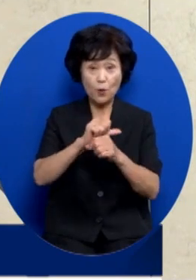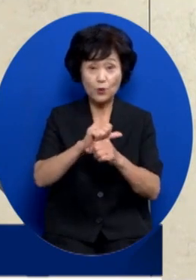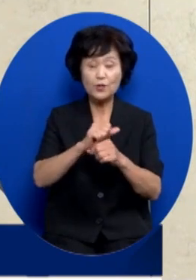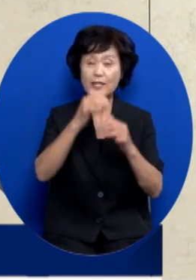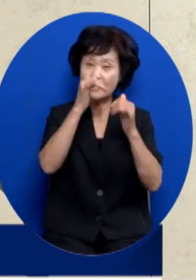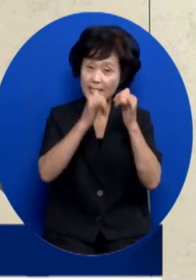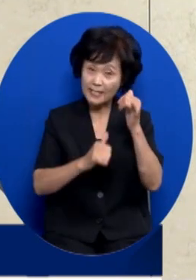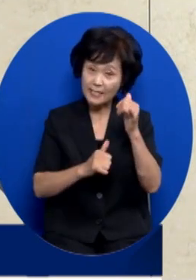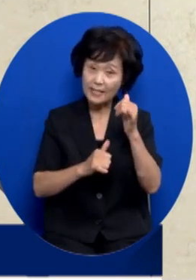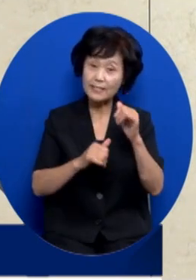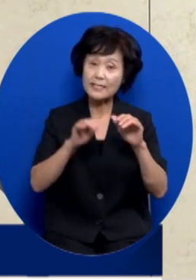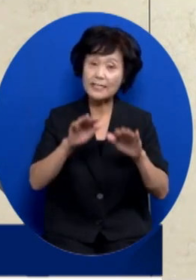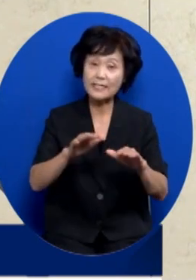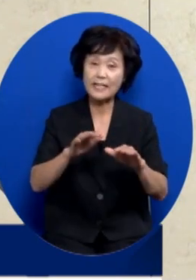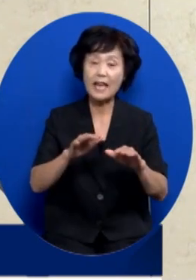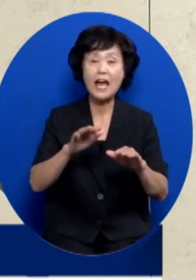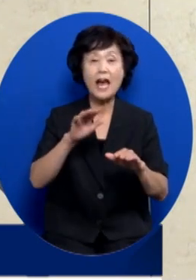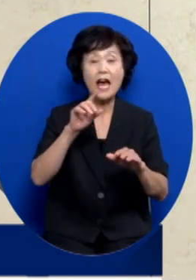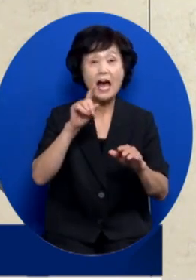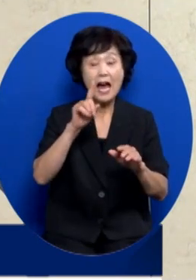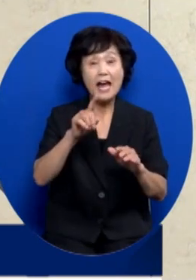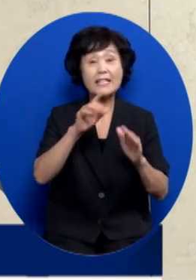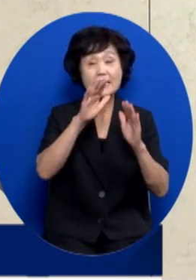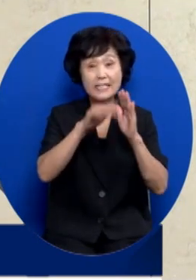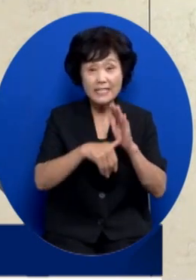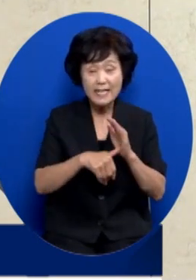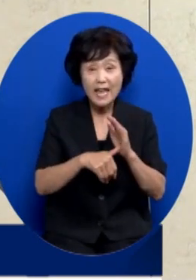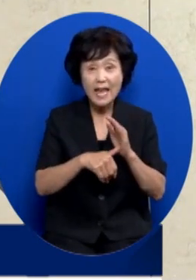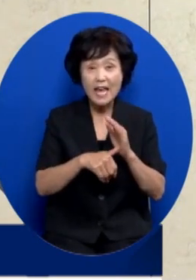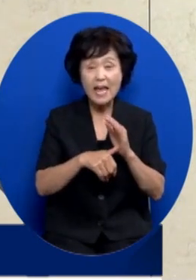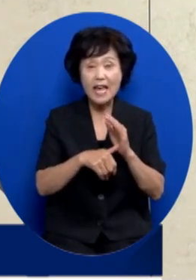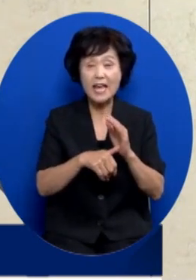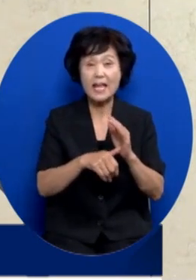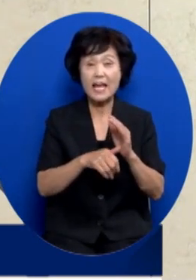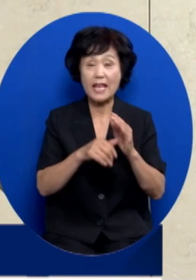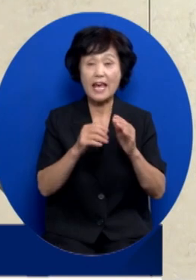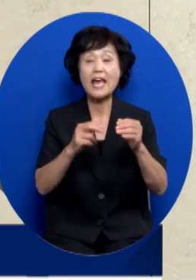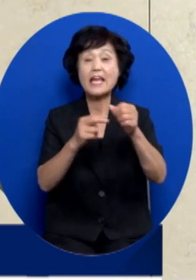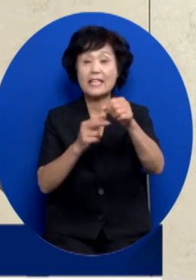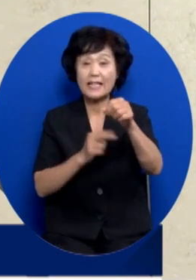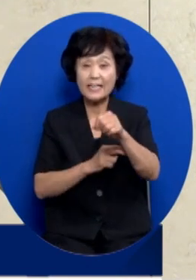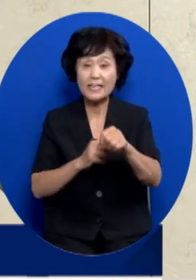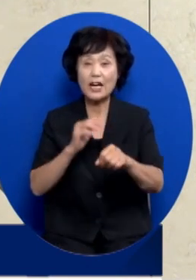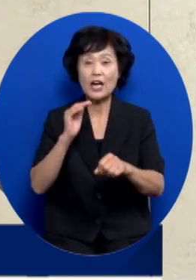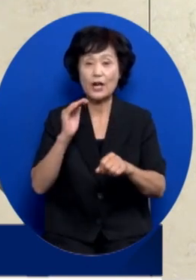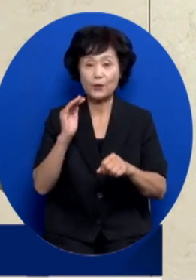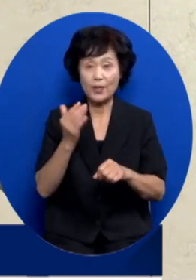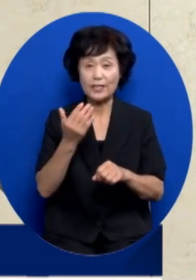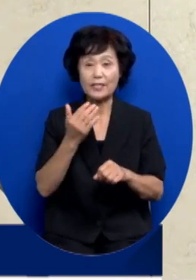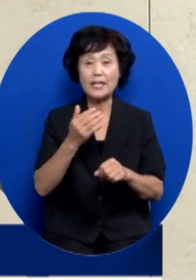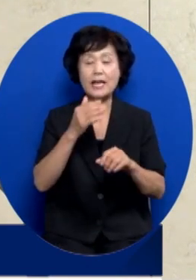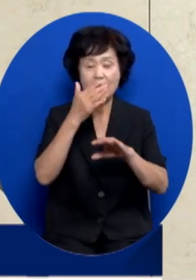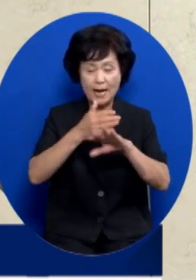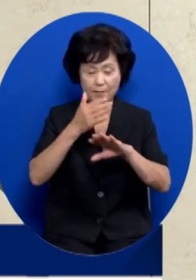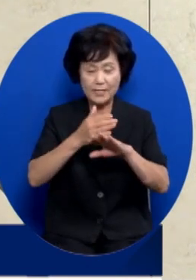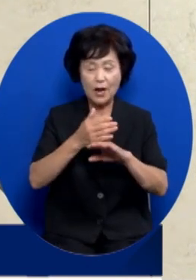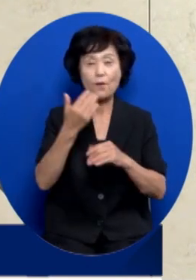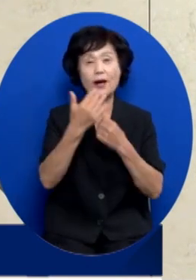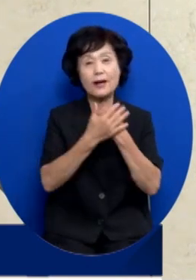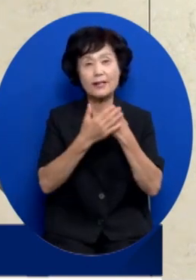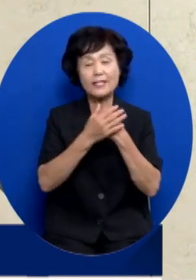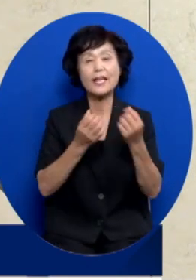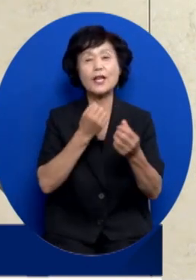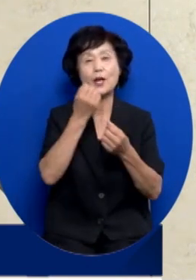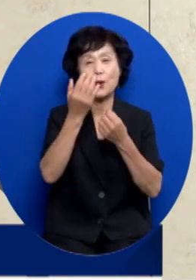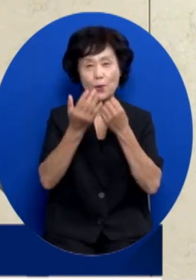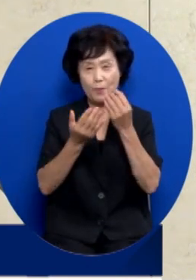역사는 이제 한 시대의 디딤돌을 얻는 감사와 은혜의 고백이